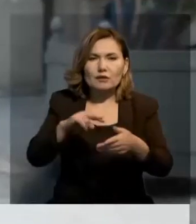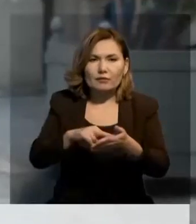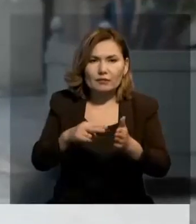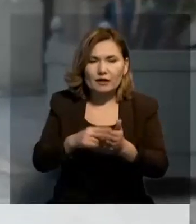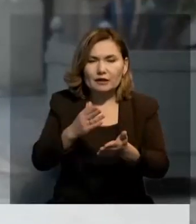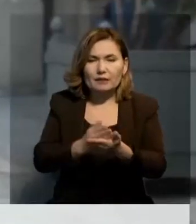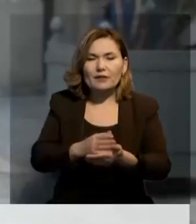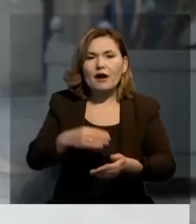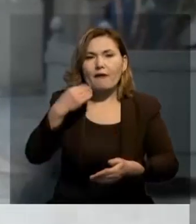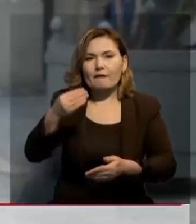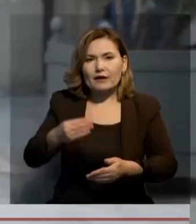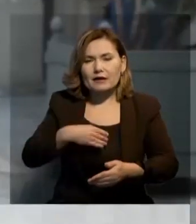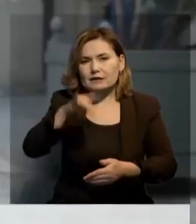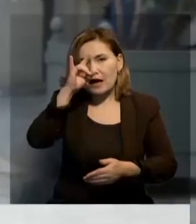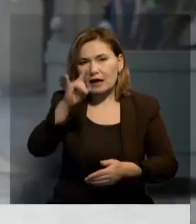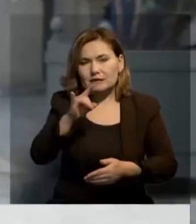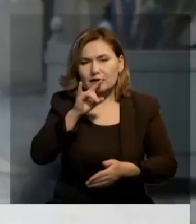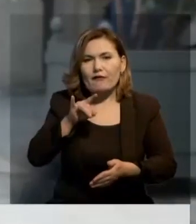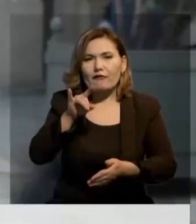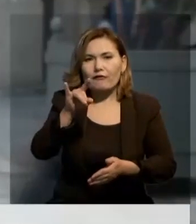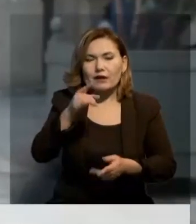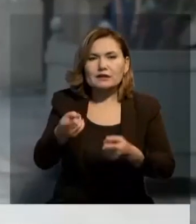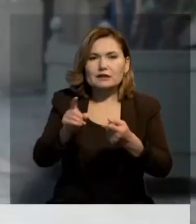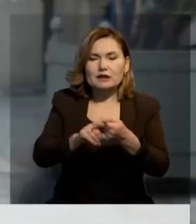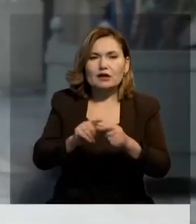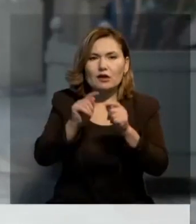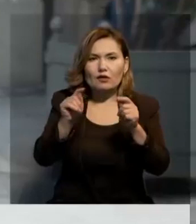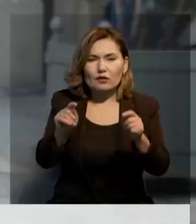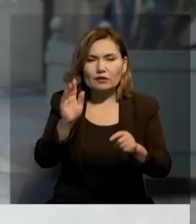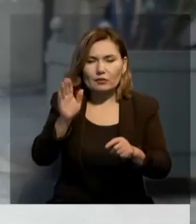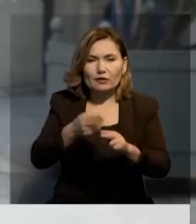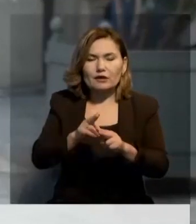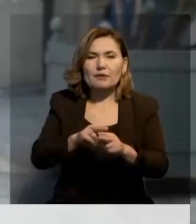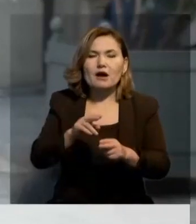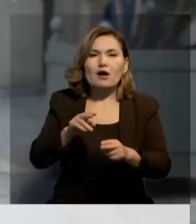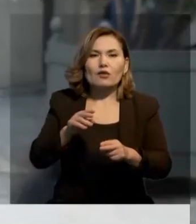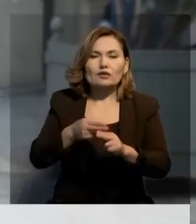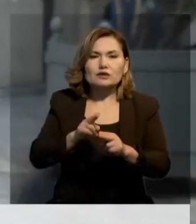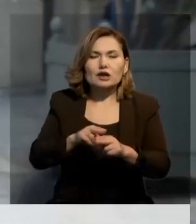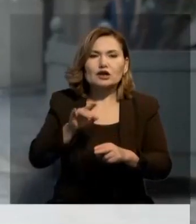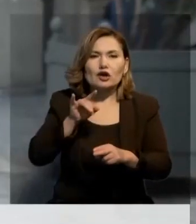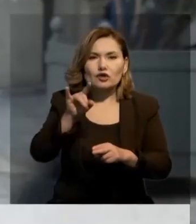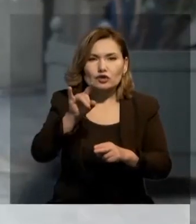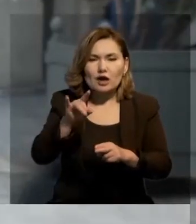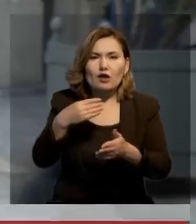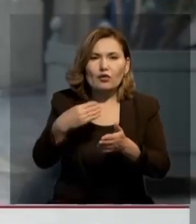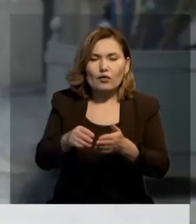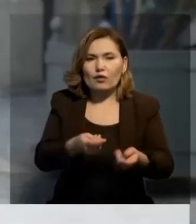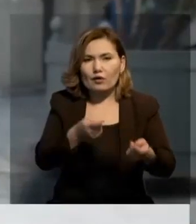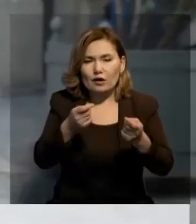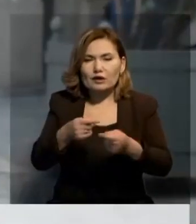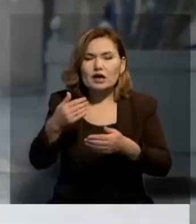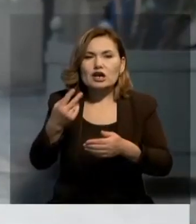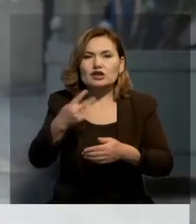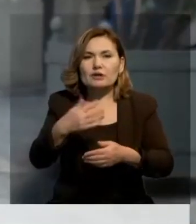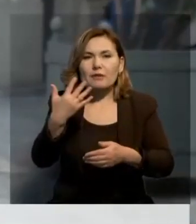өте жақсы. Бізде көп ұшақтарды алып отырмыз. Осы 25 жылға дейін 28 жаңа ұшақ алайын